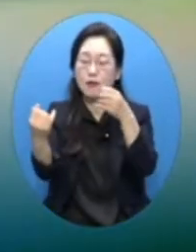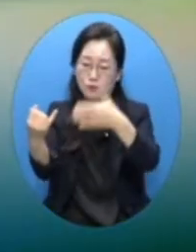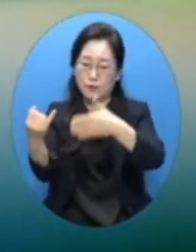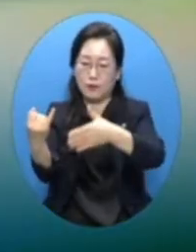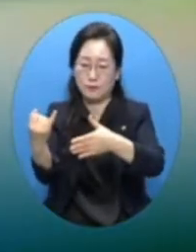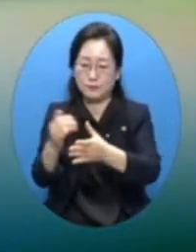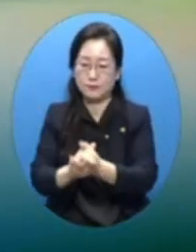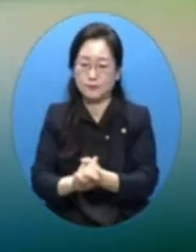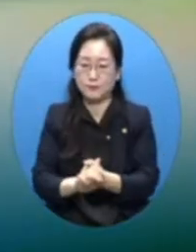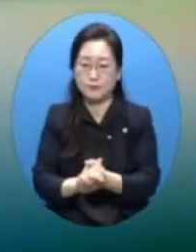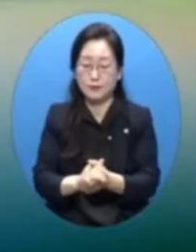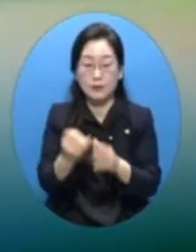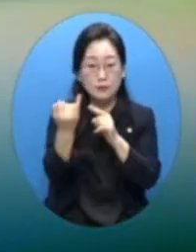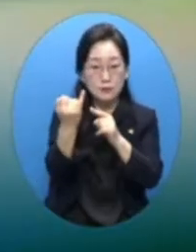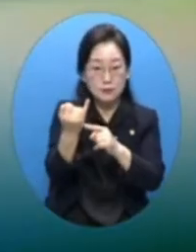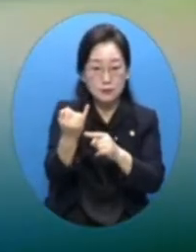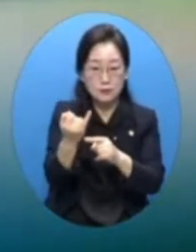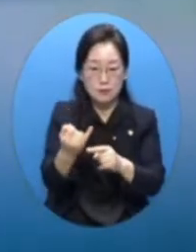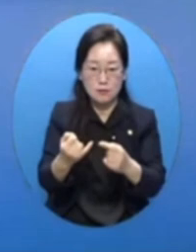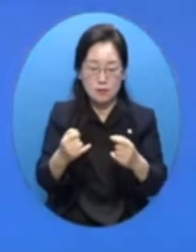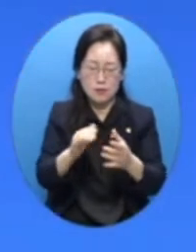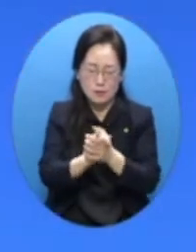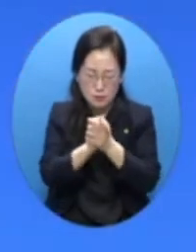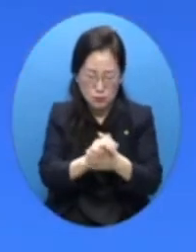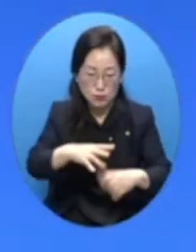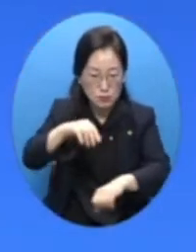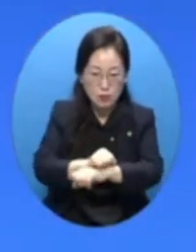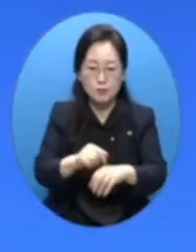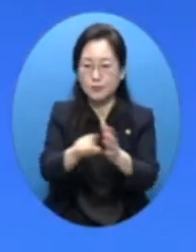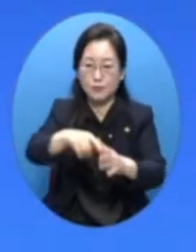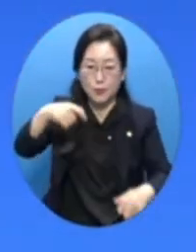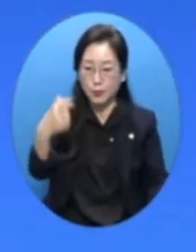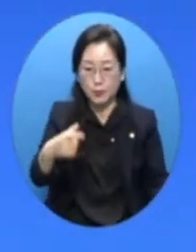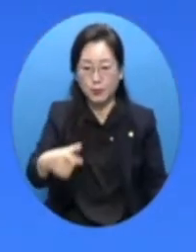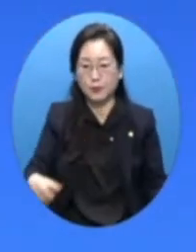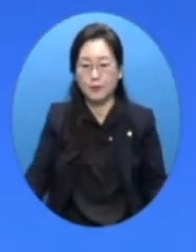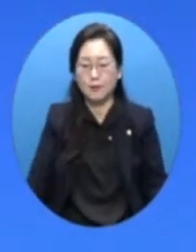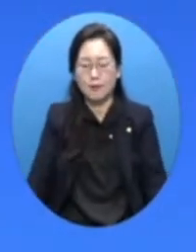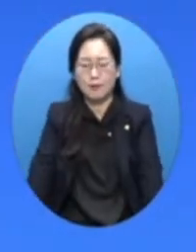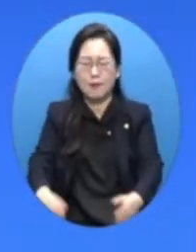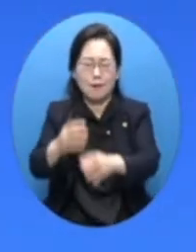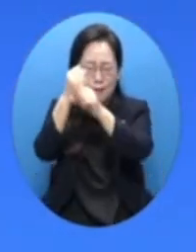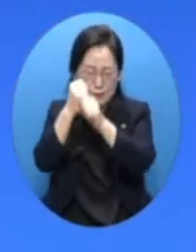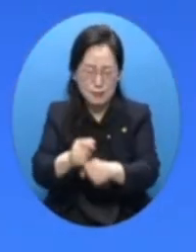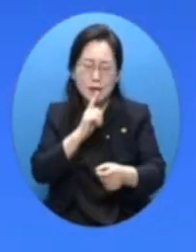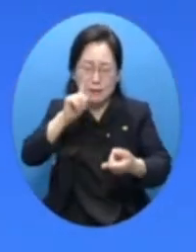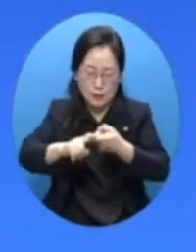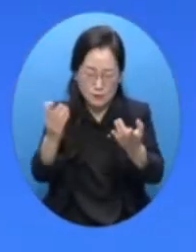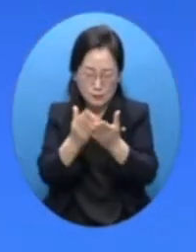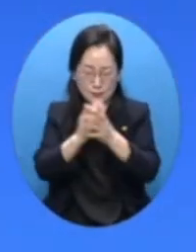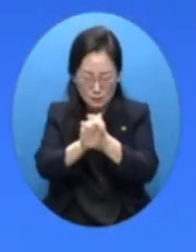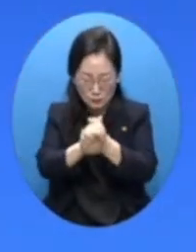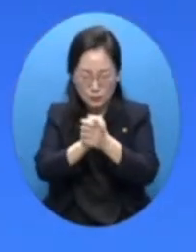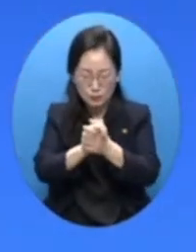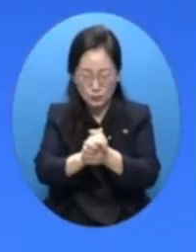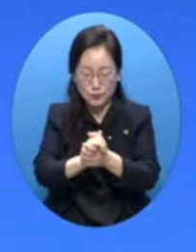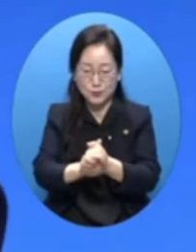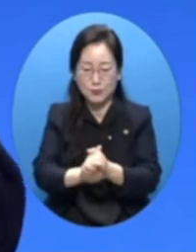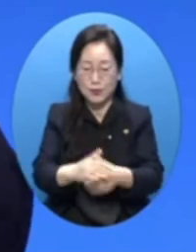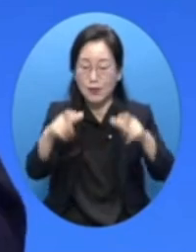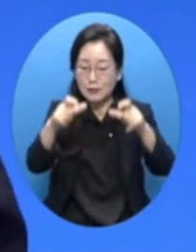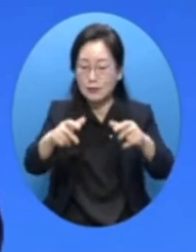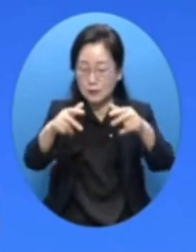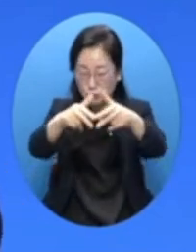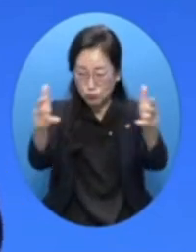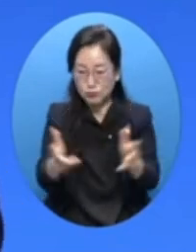이 권사님 기도 용사입니다. 이 권사님 믿음이 대단합니다. 그 말씀 붙잡고 또 기도하고 또 기도하고 그 다음에 지구역 식구들도